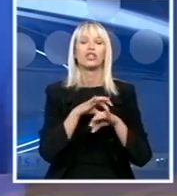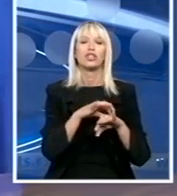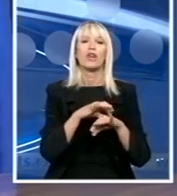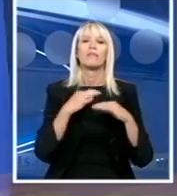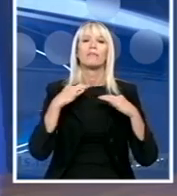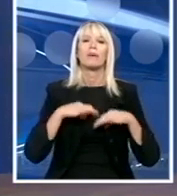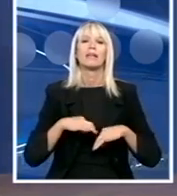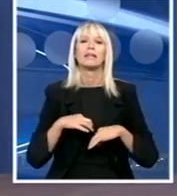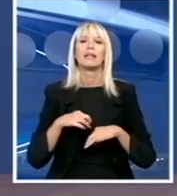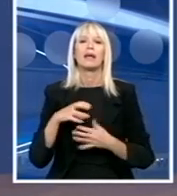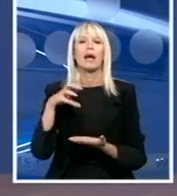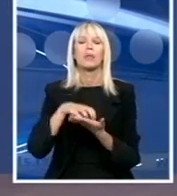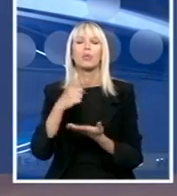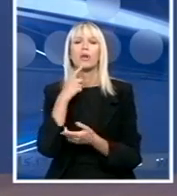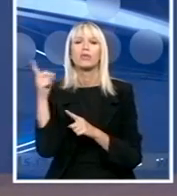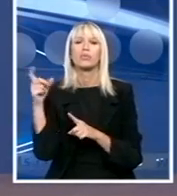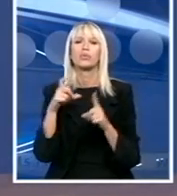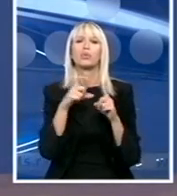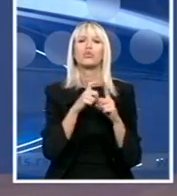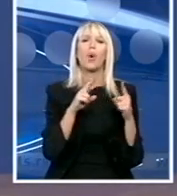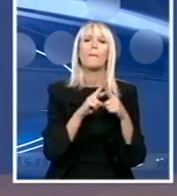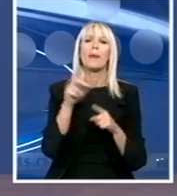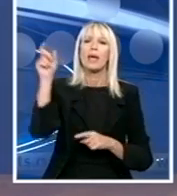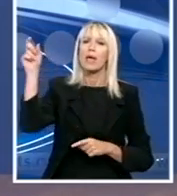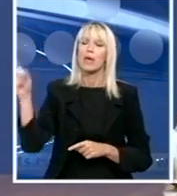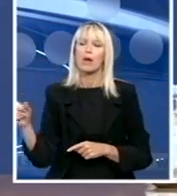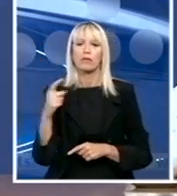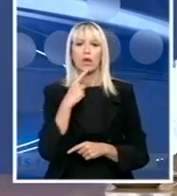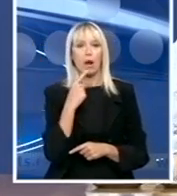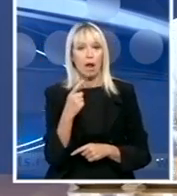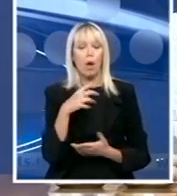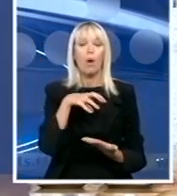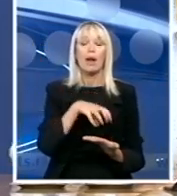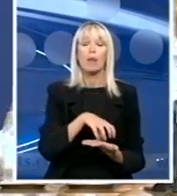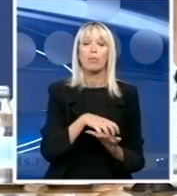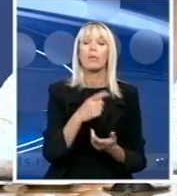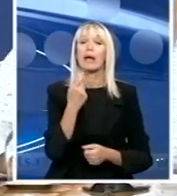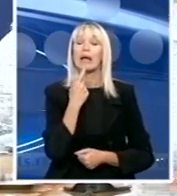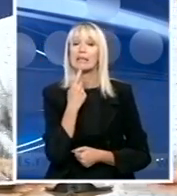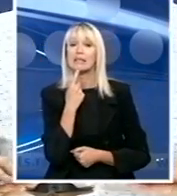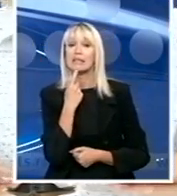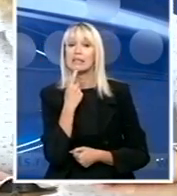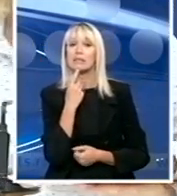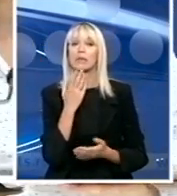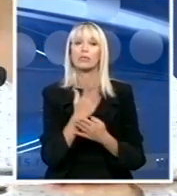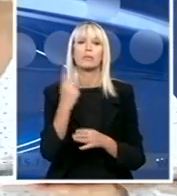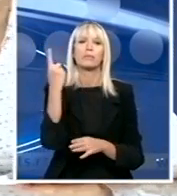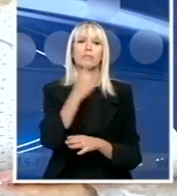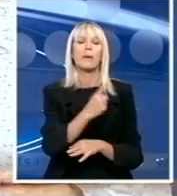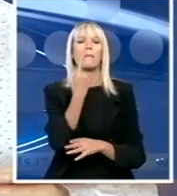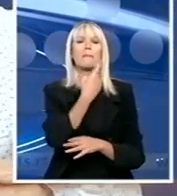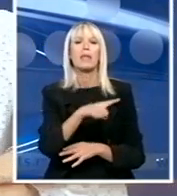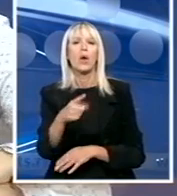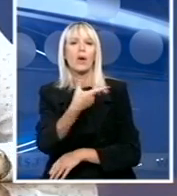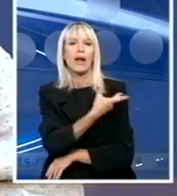Srpske, Duško Perović, izjavio je da će Republika Srpska poručiti 1.000.000 vakcina iz